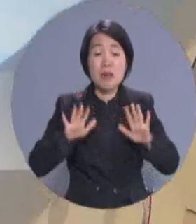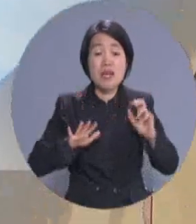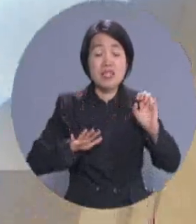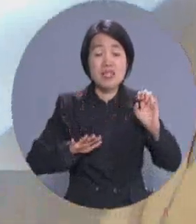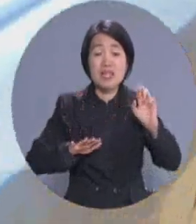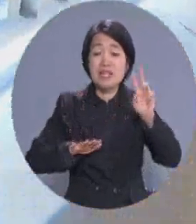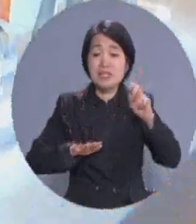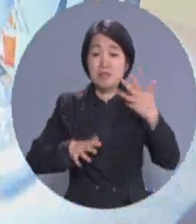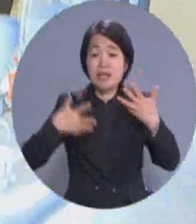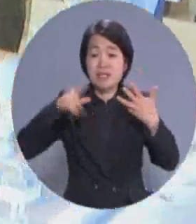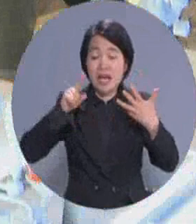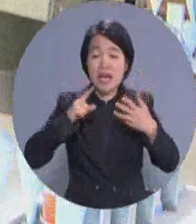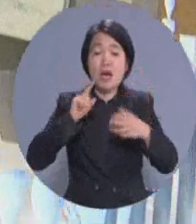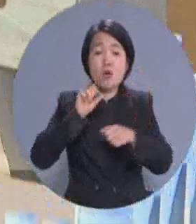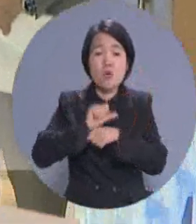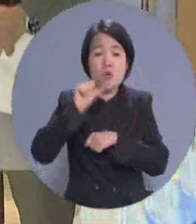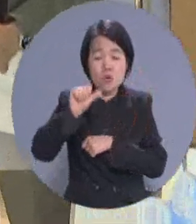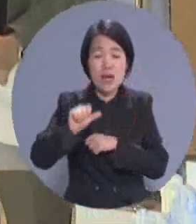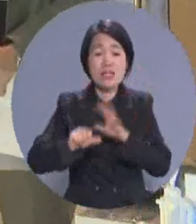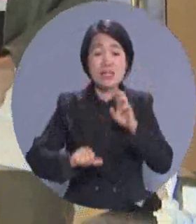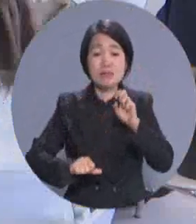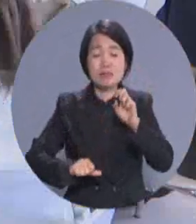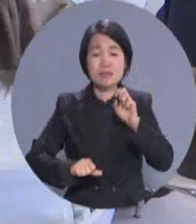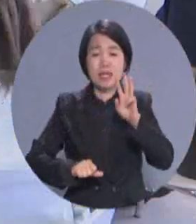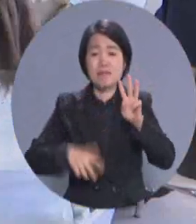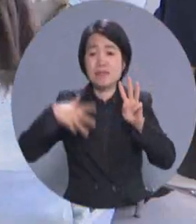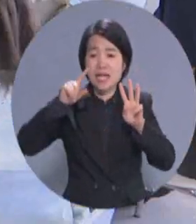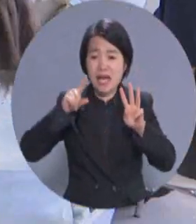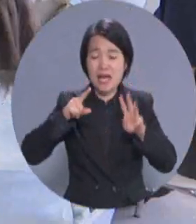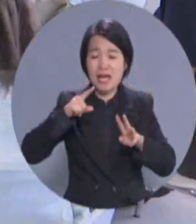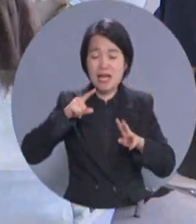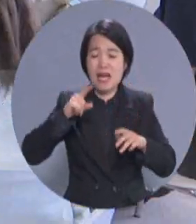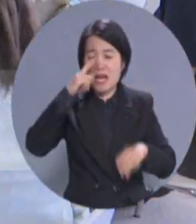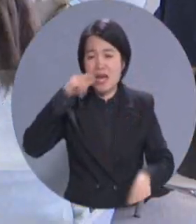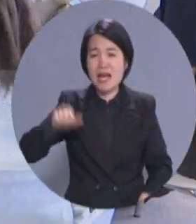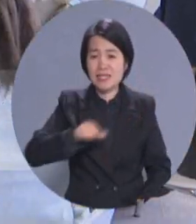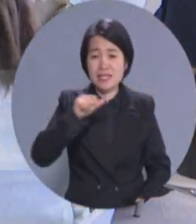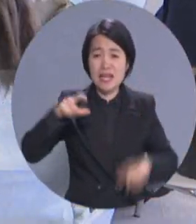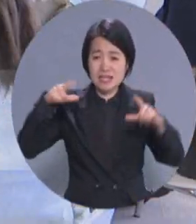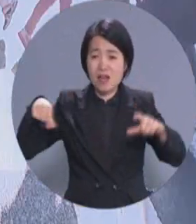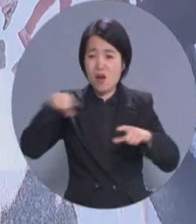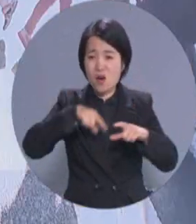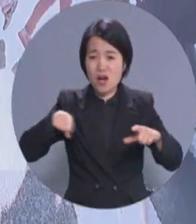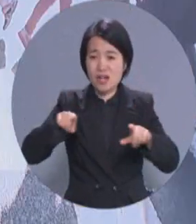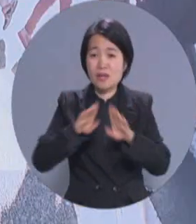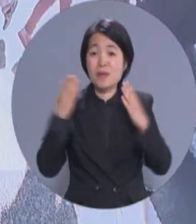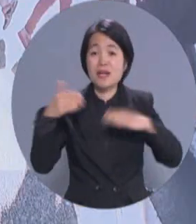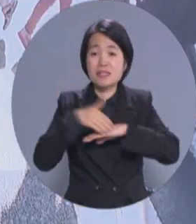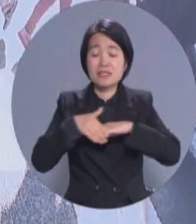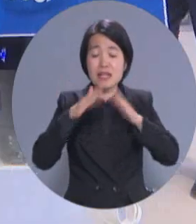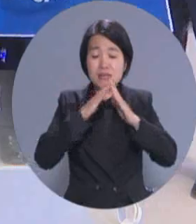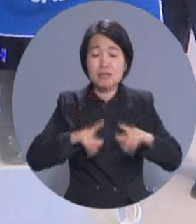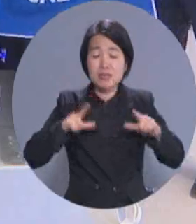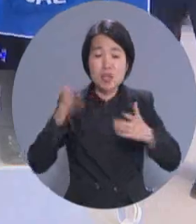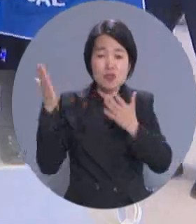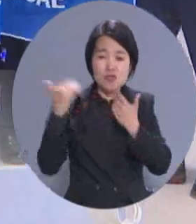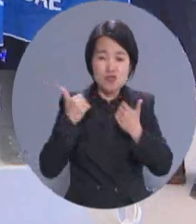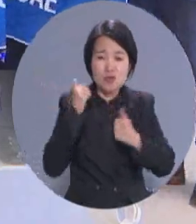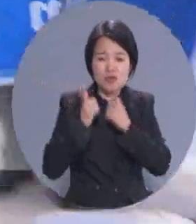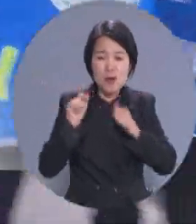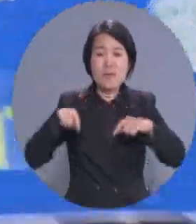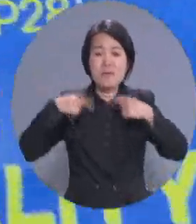총회, 5년 뒤 33차 당사국 총회는 아시아 태평양 지역에서 열릴 예정. 전라남도가 유치전에